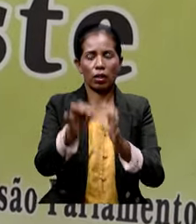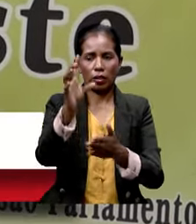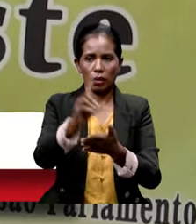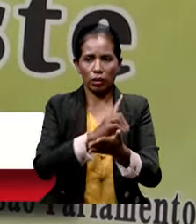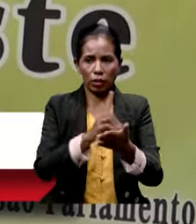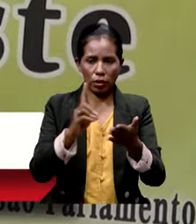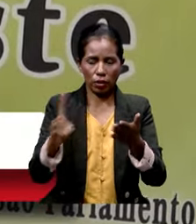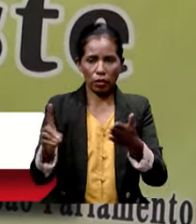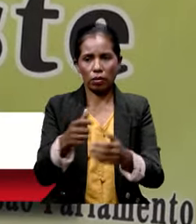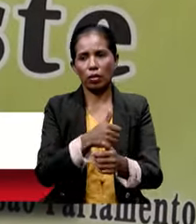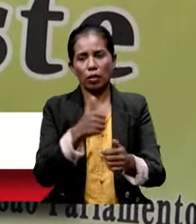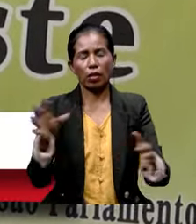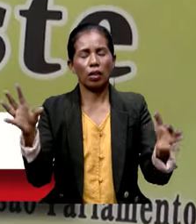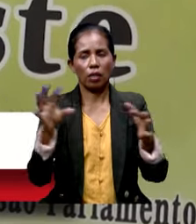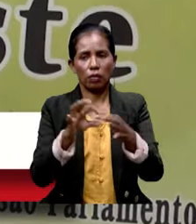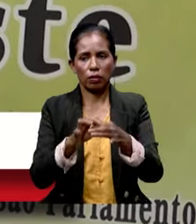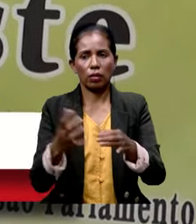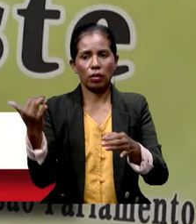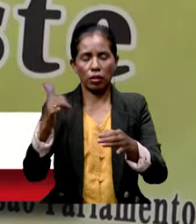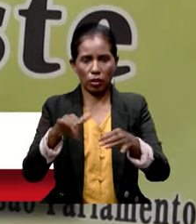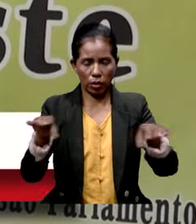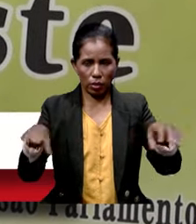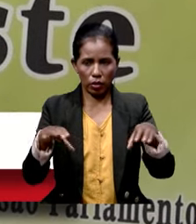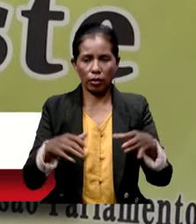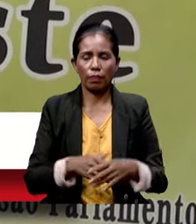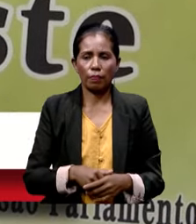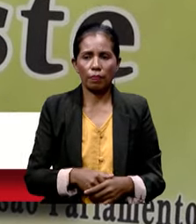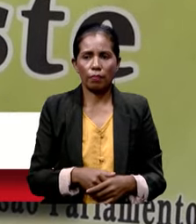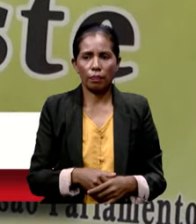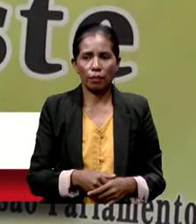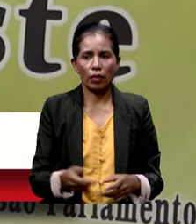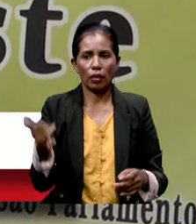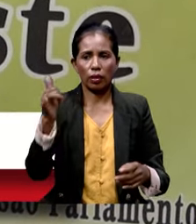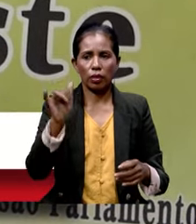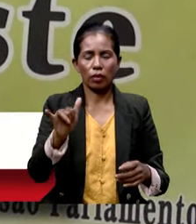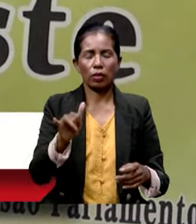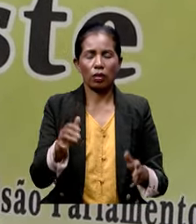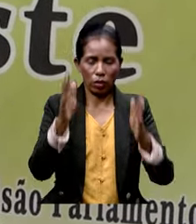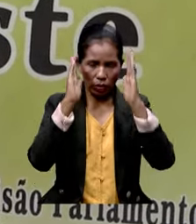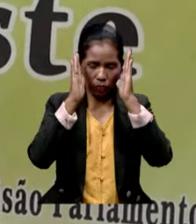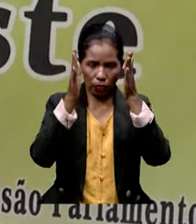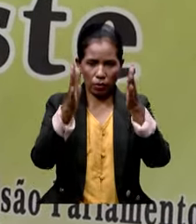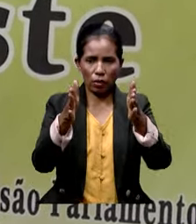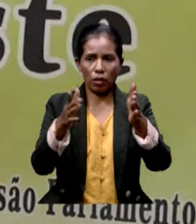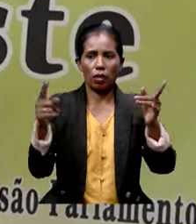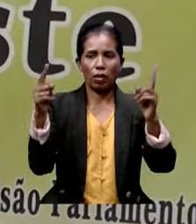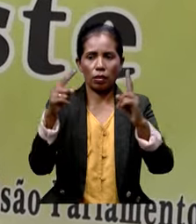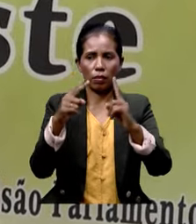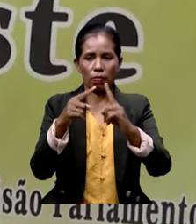diskriminasaun balu liga bai hesen servisu. Nebe maka sira foka liu bai ha